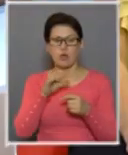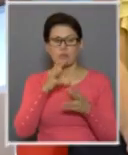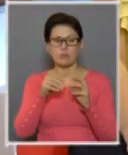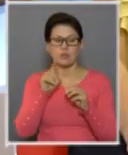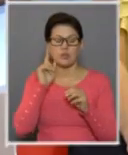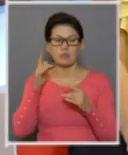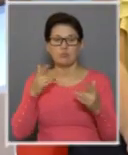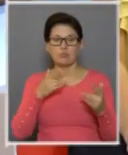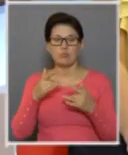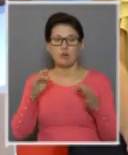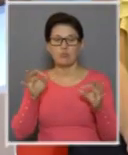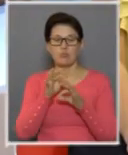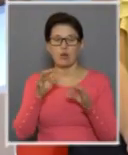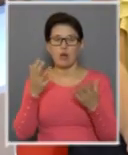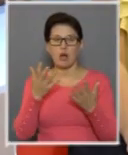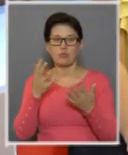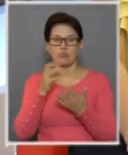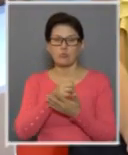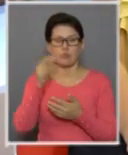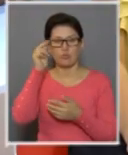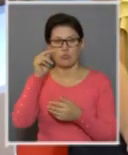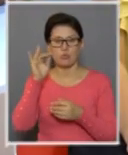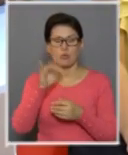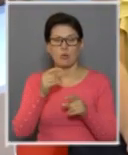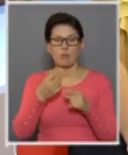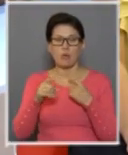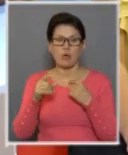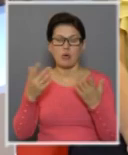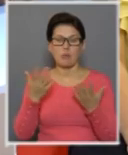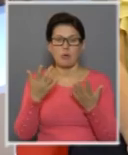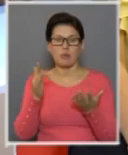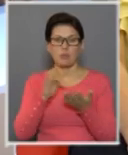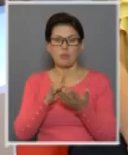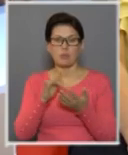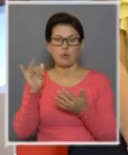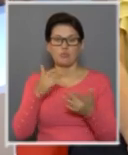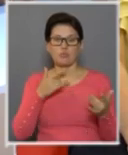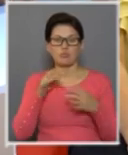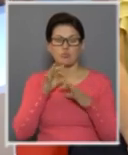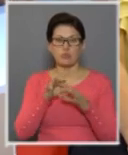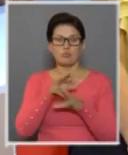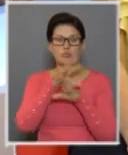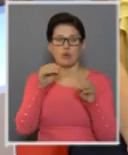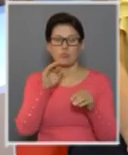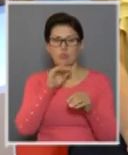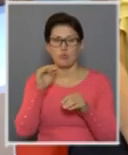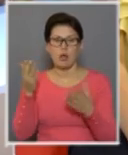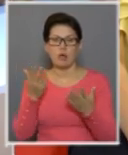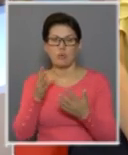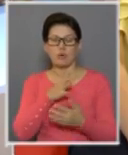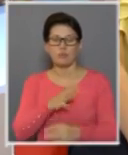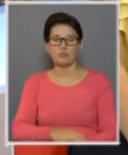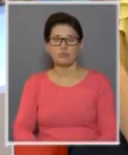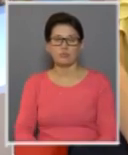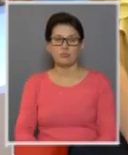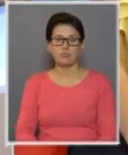жас әншісің. Қалай уақыт табасың? Тойға, сабағың бар, басқа жаққа қалаларға барасың, жайлыға концерт жүргізесің. Барлығына қалай